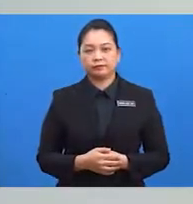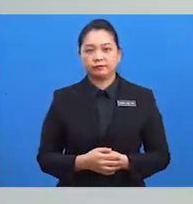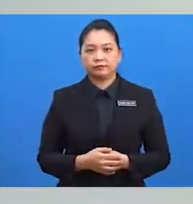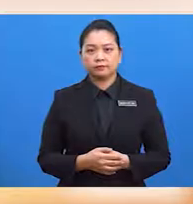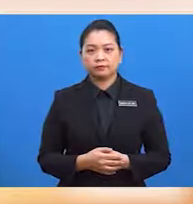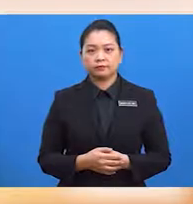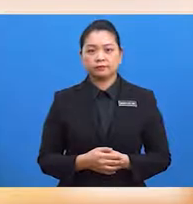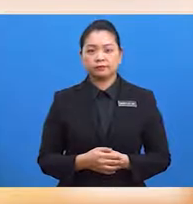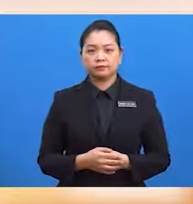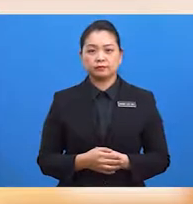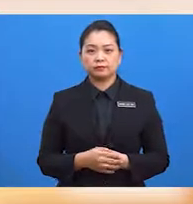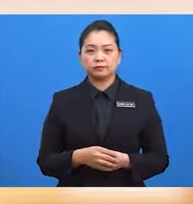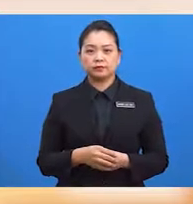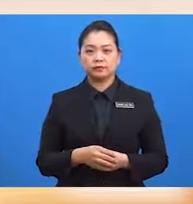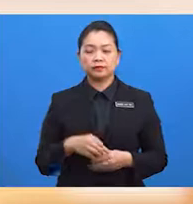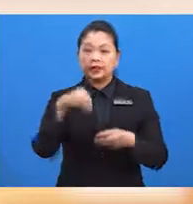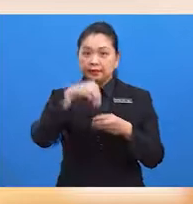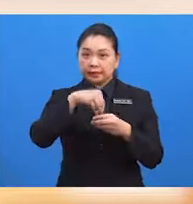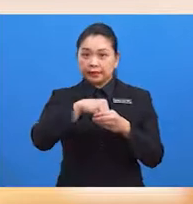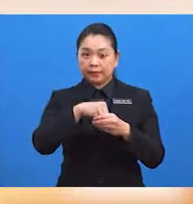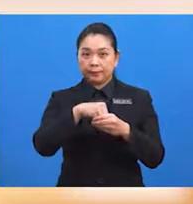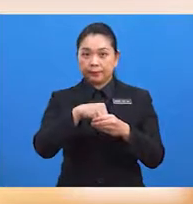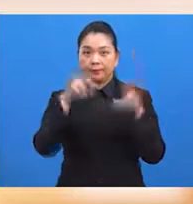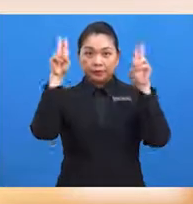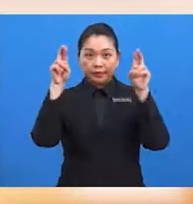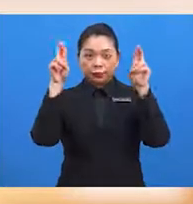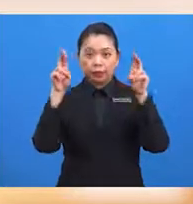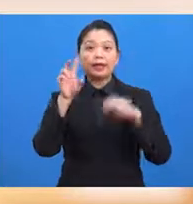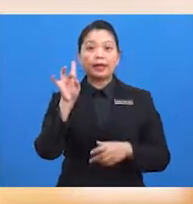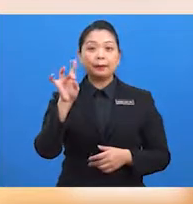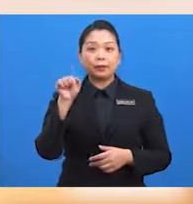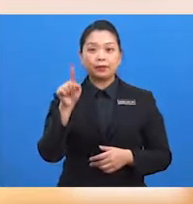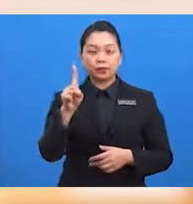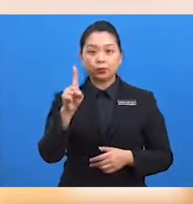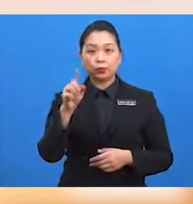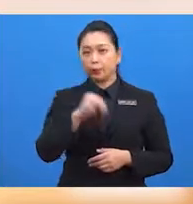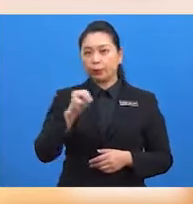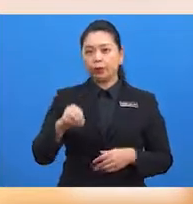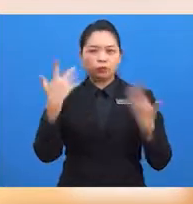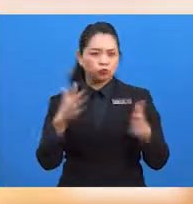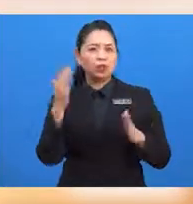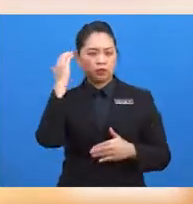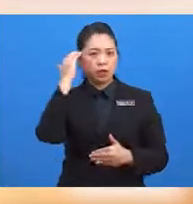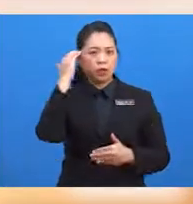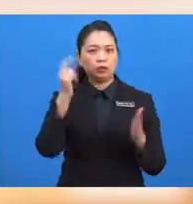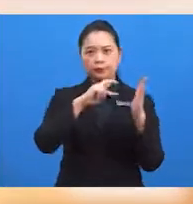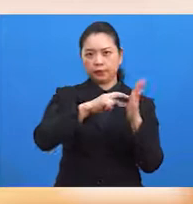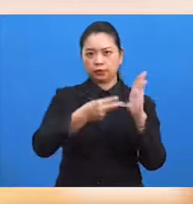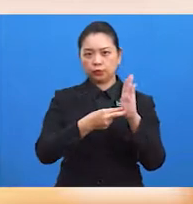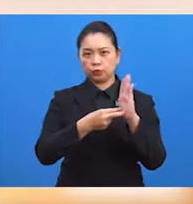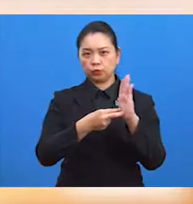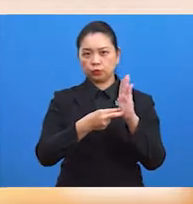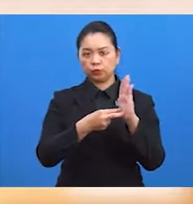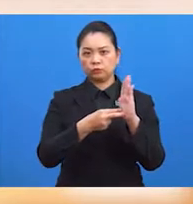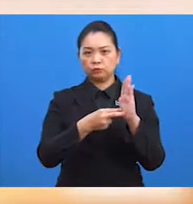dalam topik 81 umur it telah ditetapkan dengan maksud perebutan